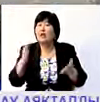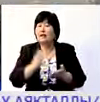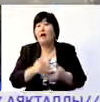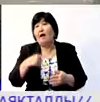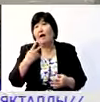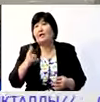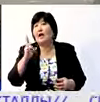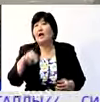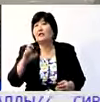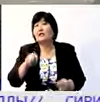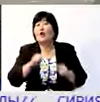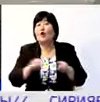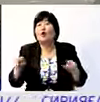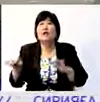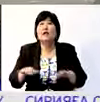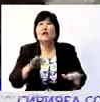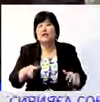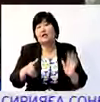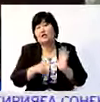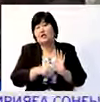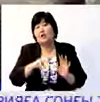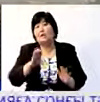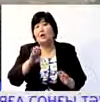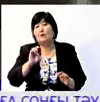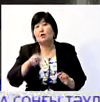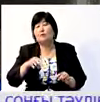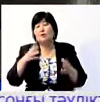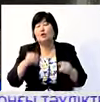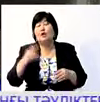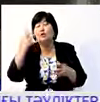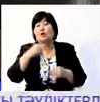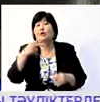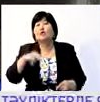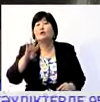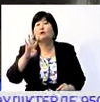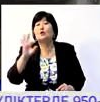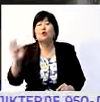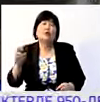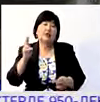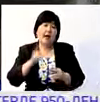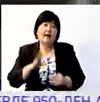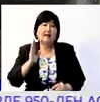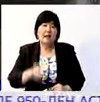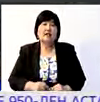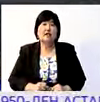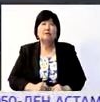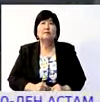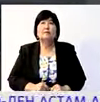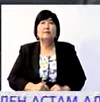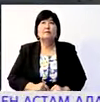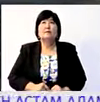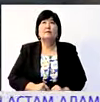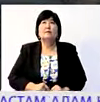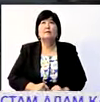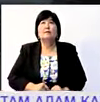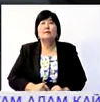кетейік, кандидаттардың үгіт насихат шаралары 7 маусым күні түнгі 24:00-де аяқталады. Әділбек Жаханов, Ахан Алиев,